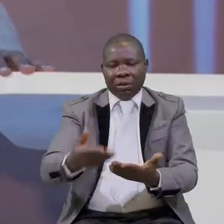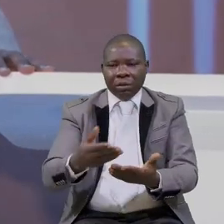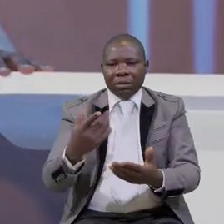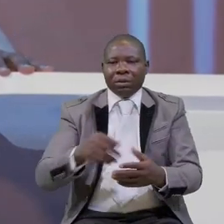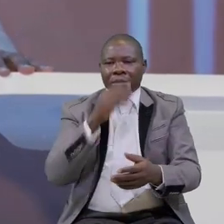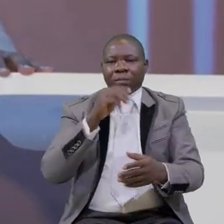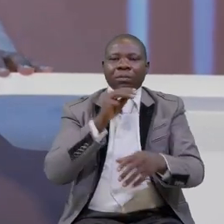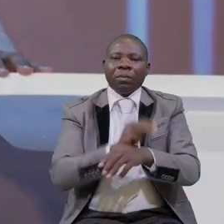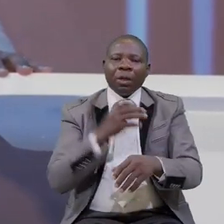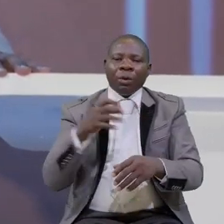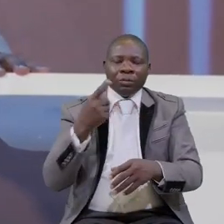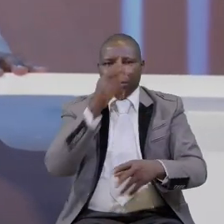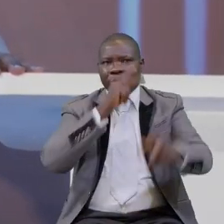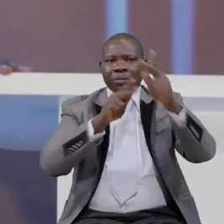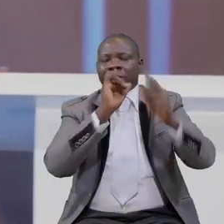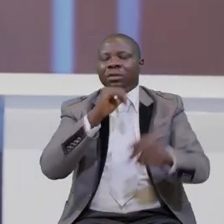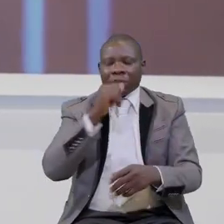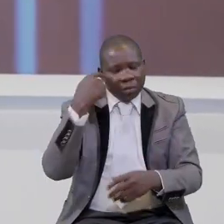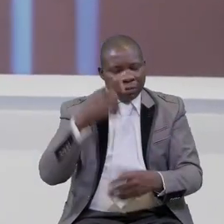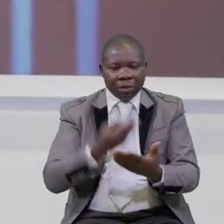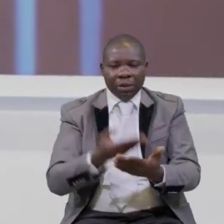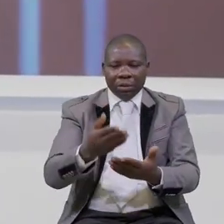du prophète n'est pas à vendre.